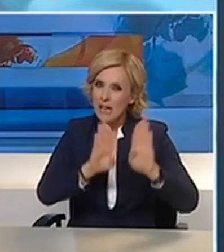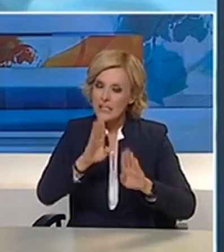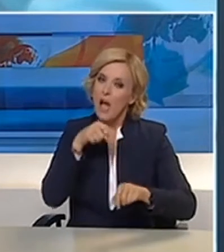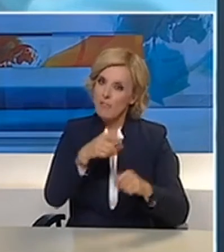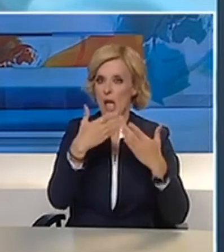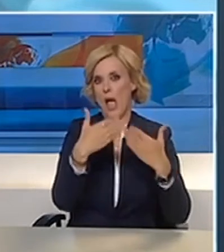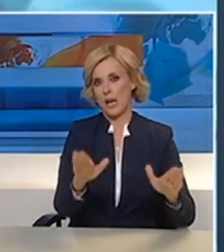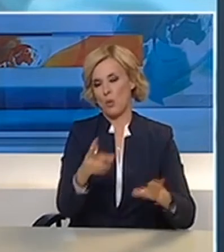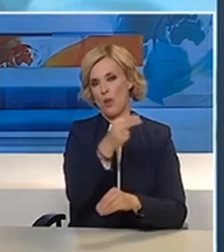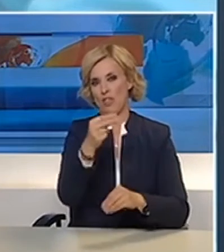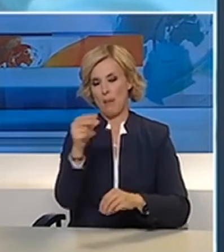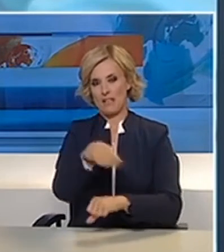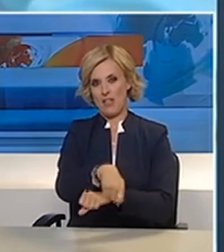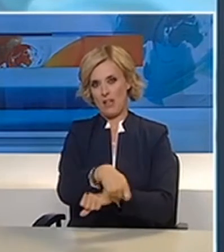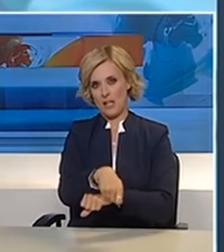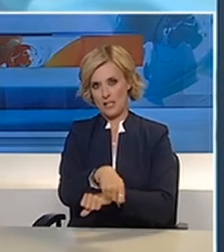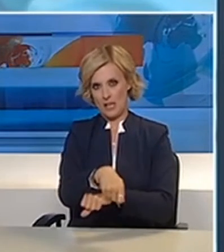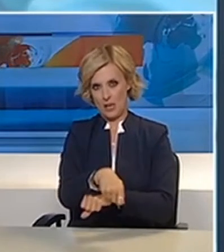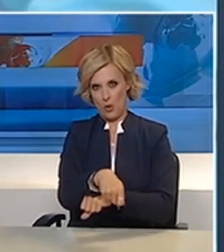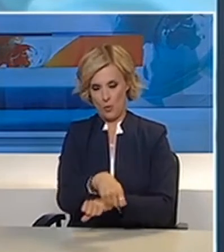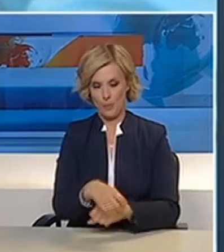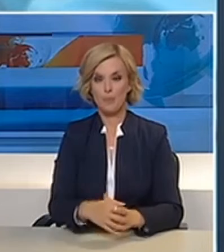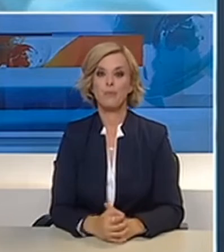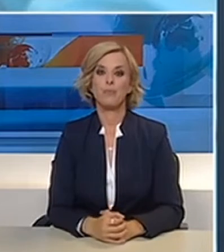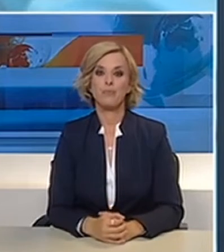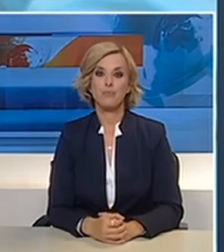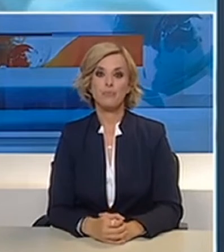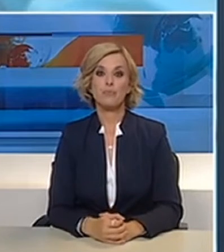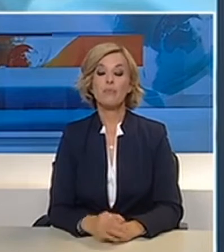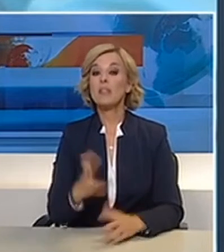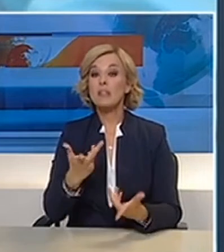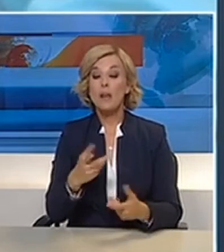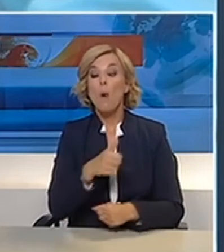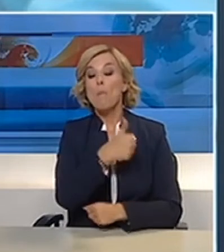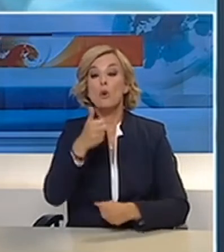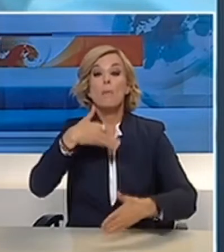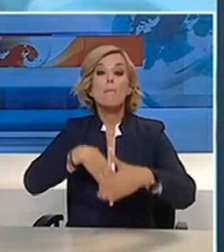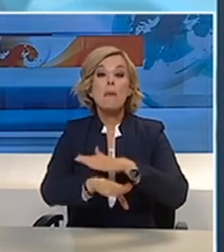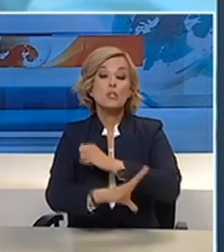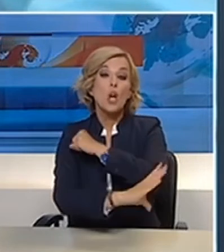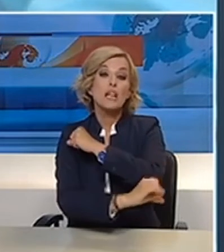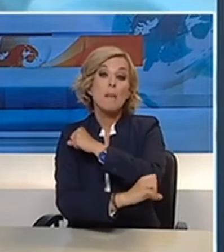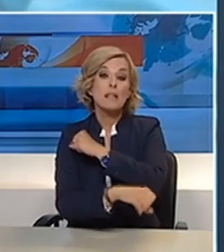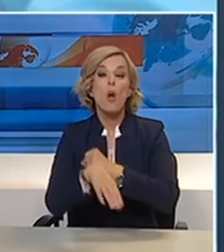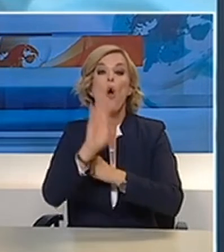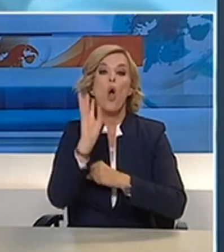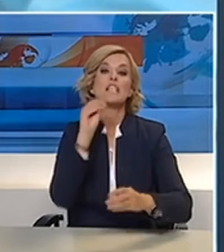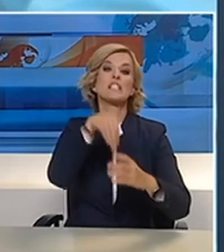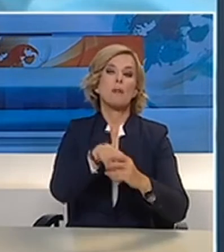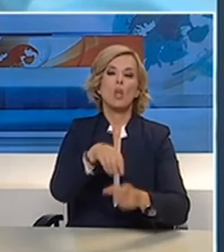φαινομένων συνωστισμού, η διαδικασία συνενετικών προσημειώσεων θα είναι μέσω των γραμματιών, χωρίς τη συμμετοχή των